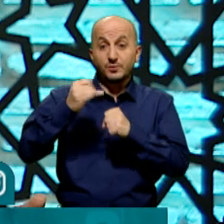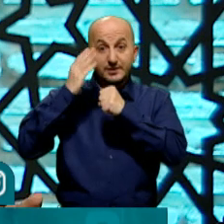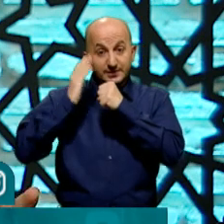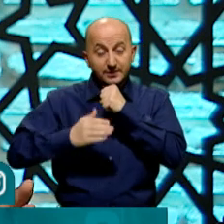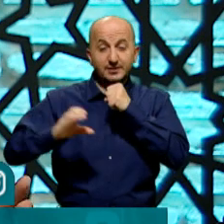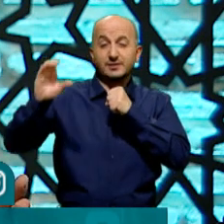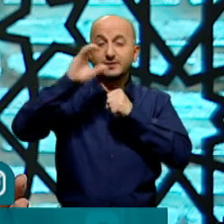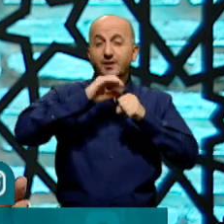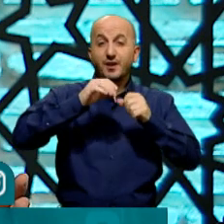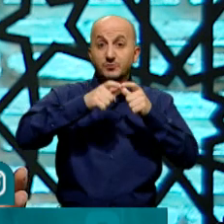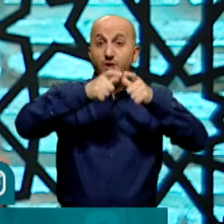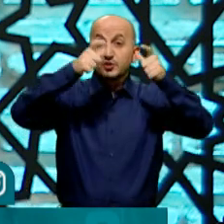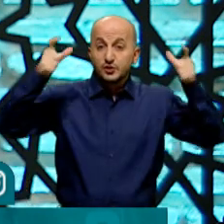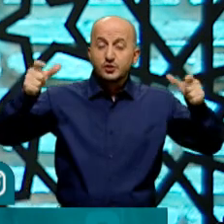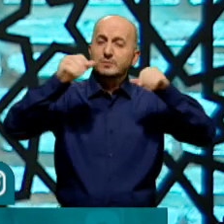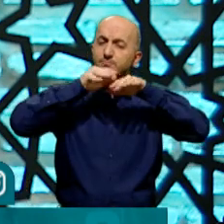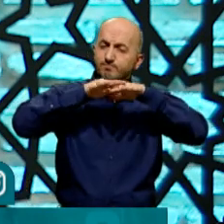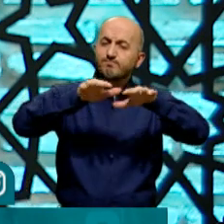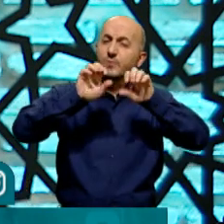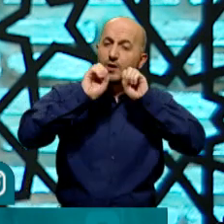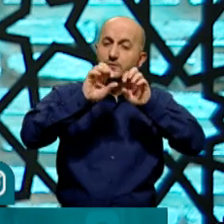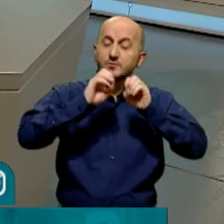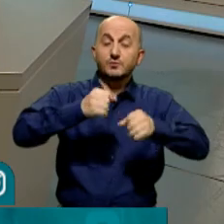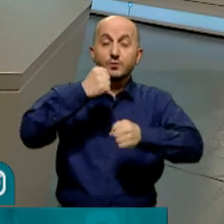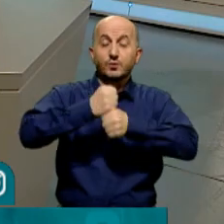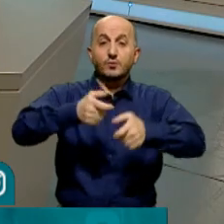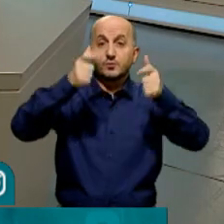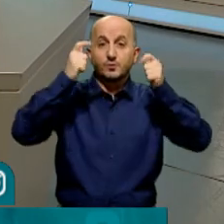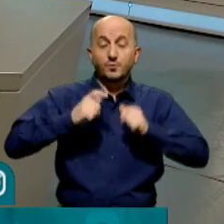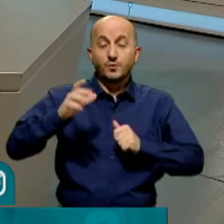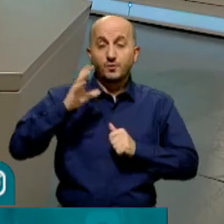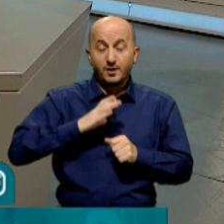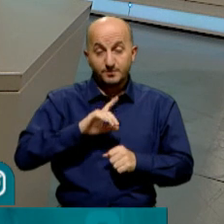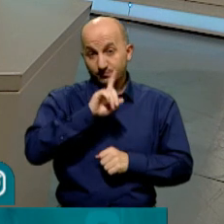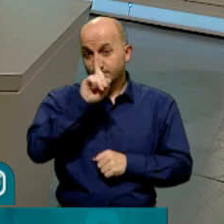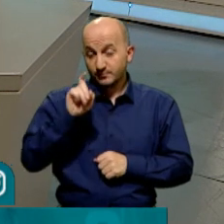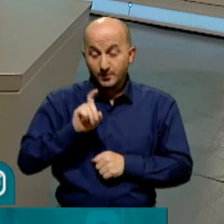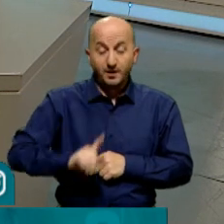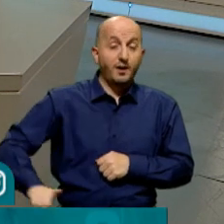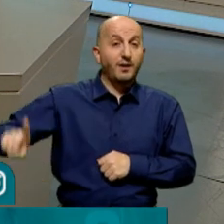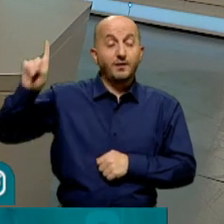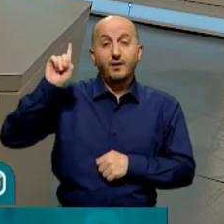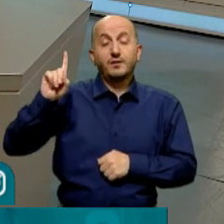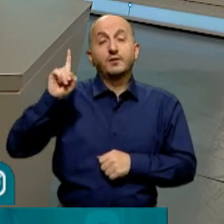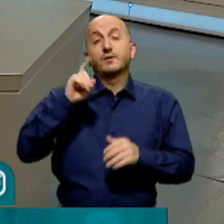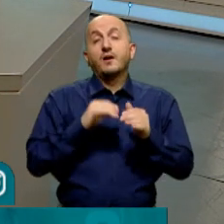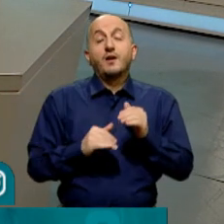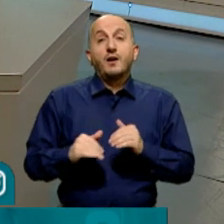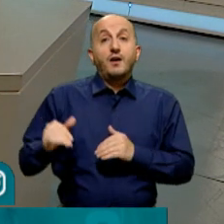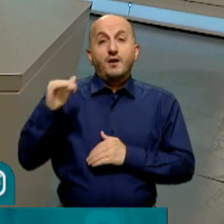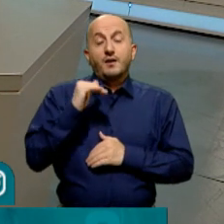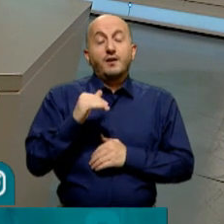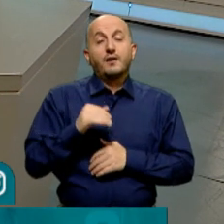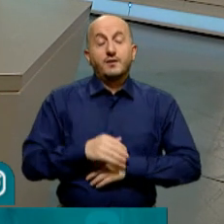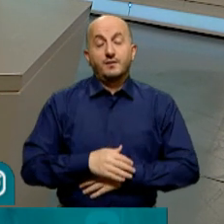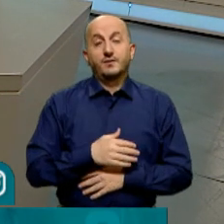geniş kitlelere anlatma sorumluluğu ve görevi var mı? Bakın Allah Celle ve Ala Hazretleri,